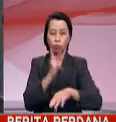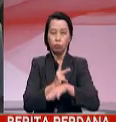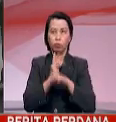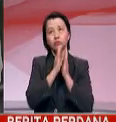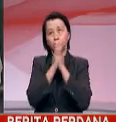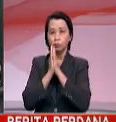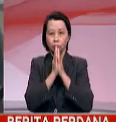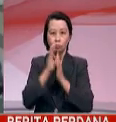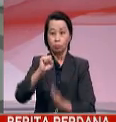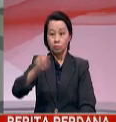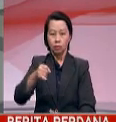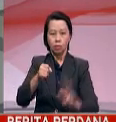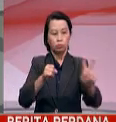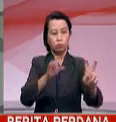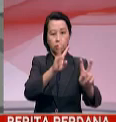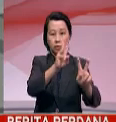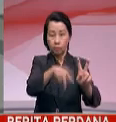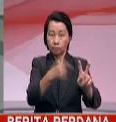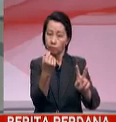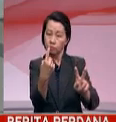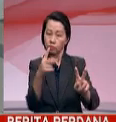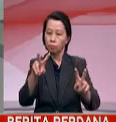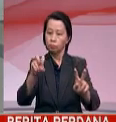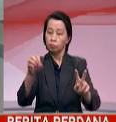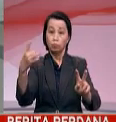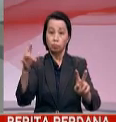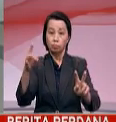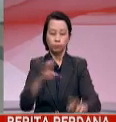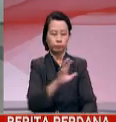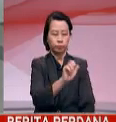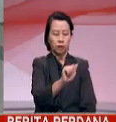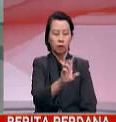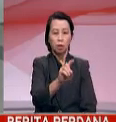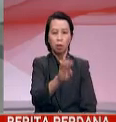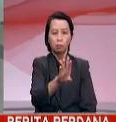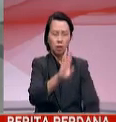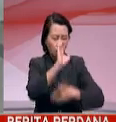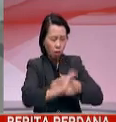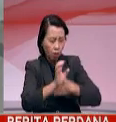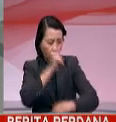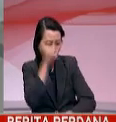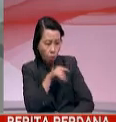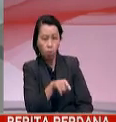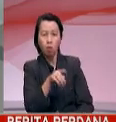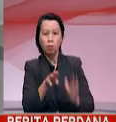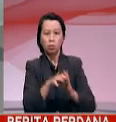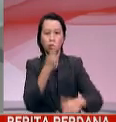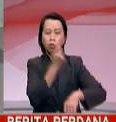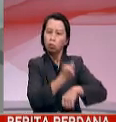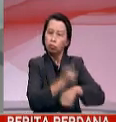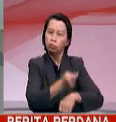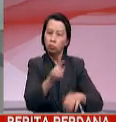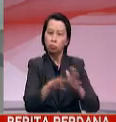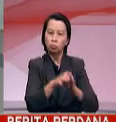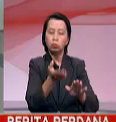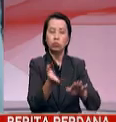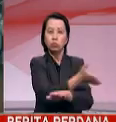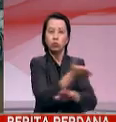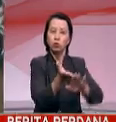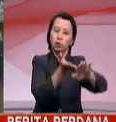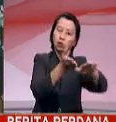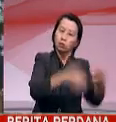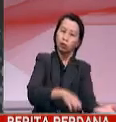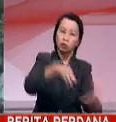Mahamariaman Subang Jaya pada 26 November 2018. Muhammad Adib dilaporkan cedera parah ketika bertugas sebelum meninggal dunia di